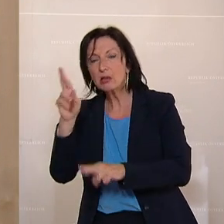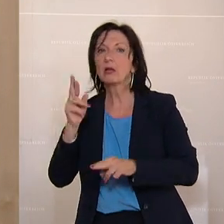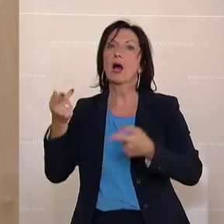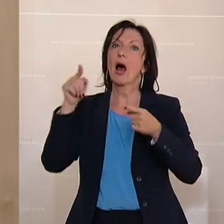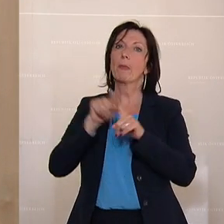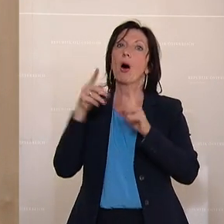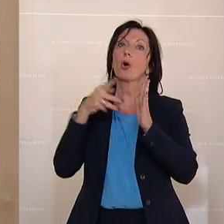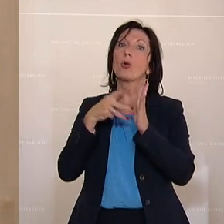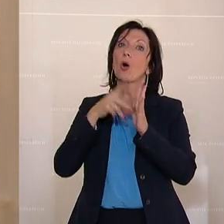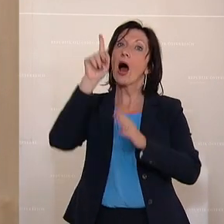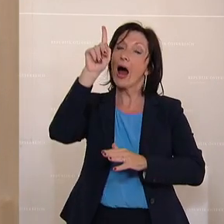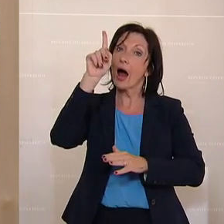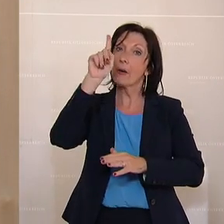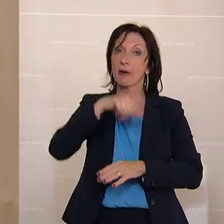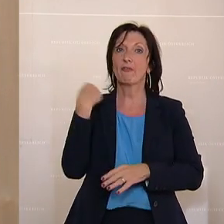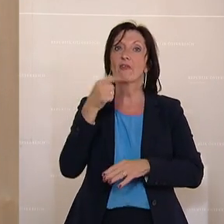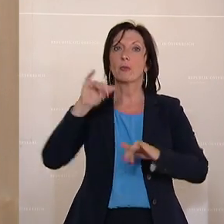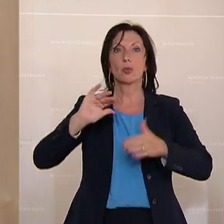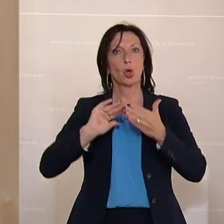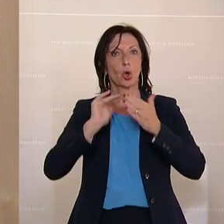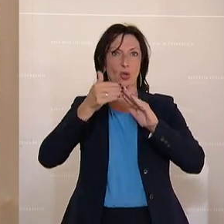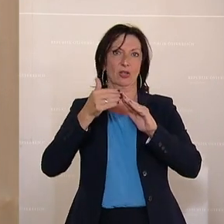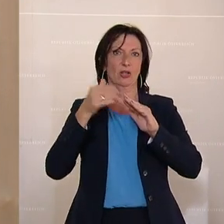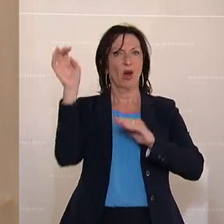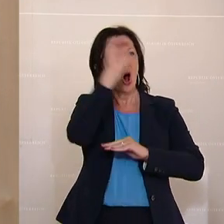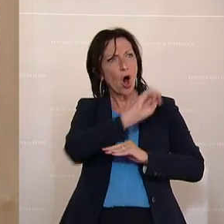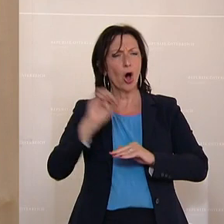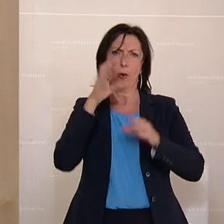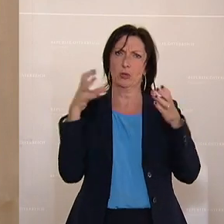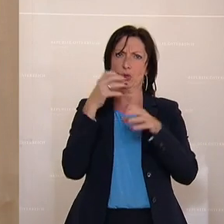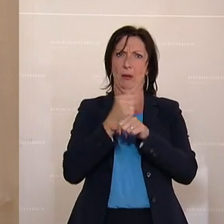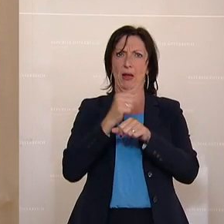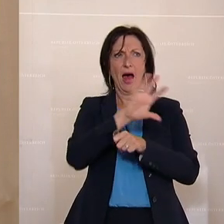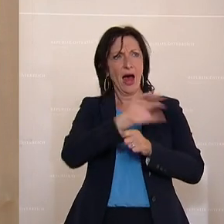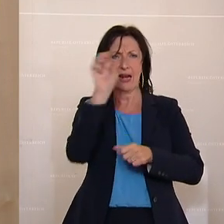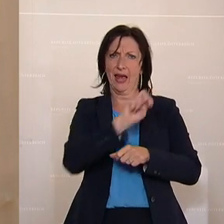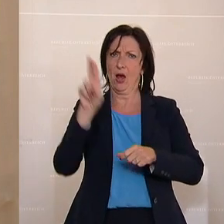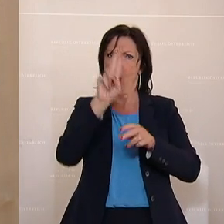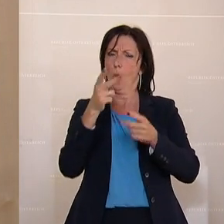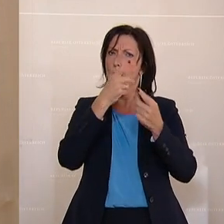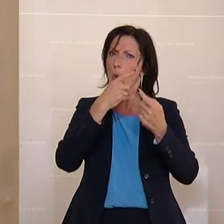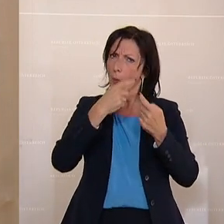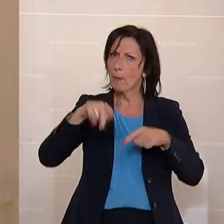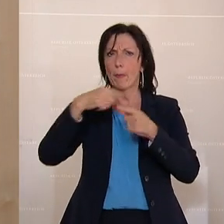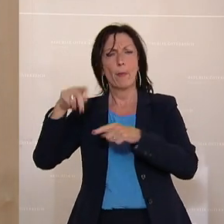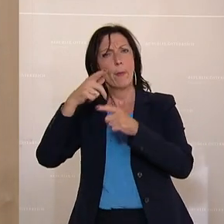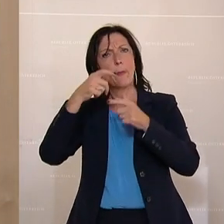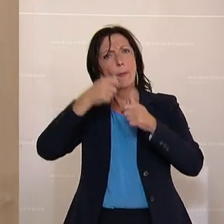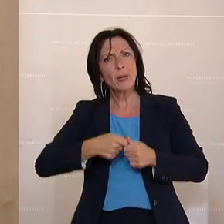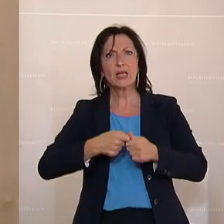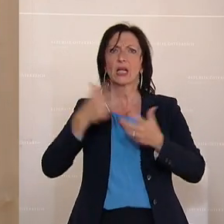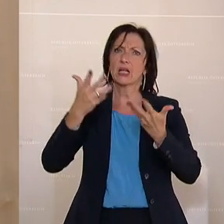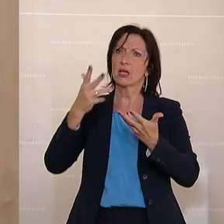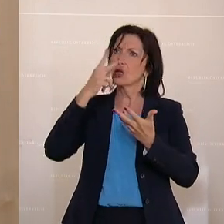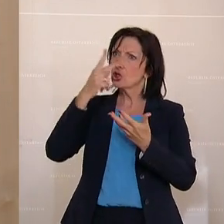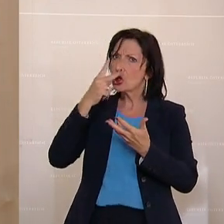wir registrieren, in konstruktiver europäischer Zusammenarbeit unter den Mitgliedstaaten Verfahren aufteilen, abhandeln, integrieren oder